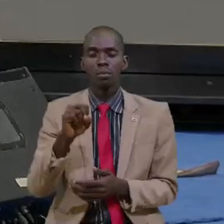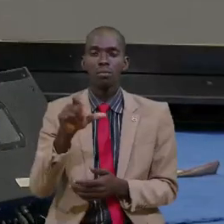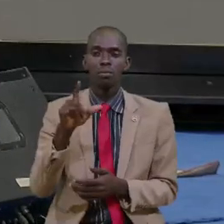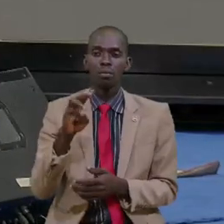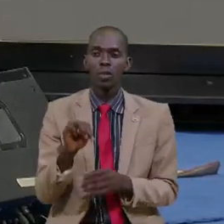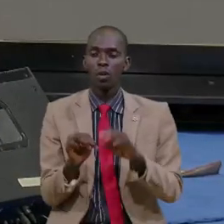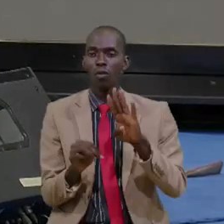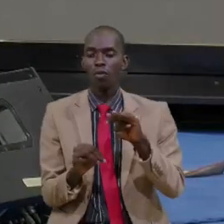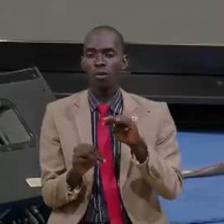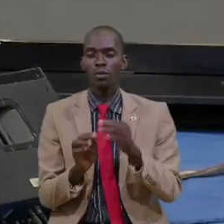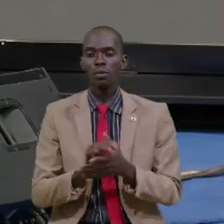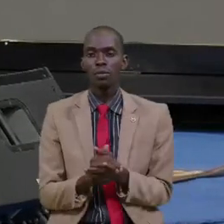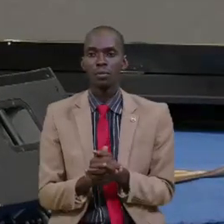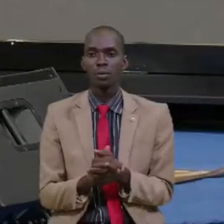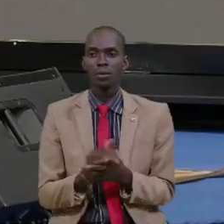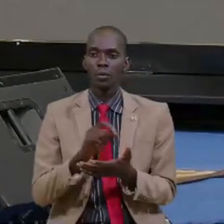Psaume 14,